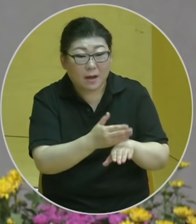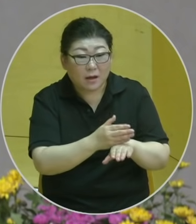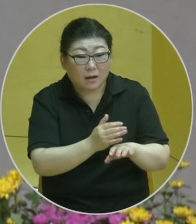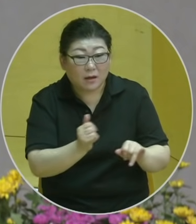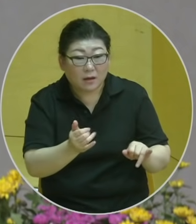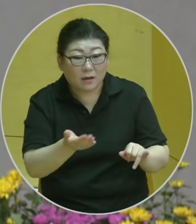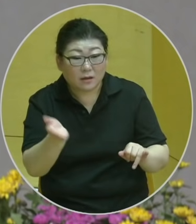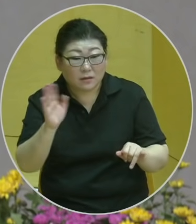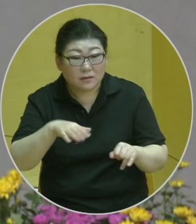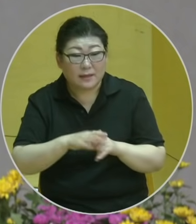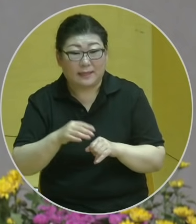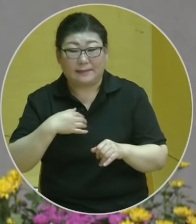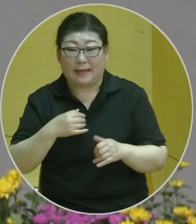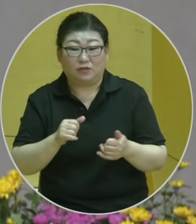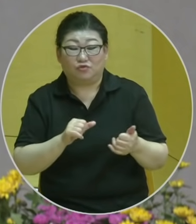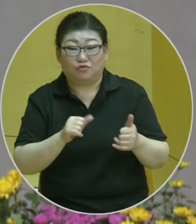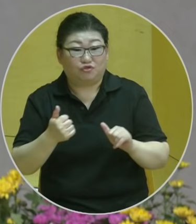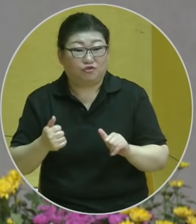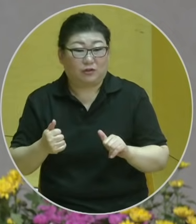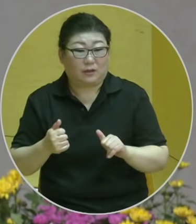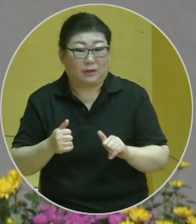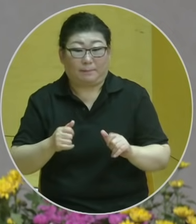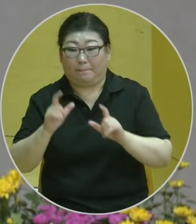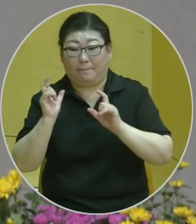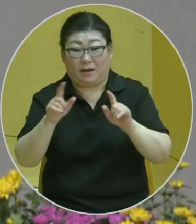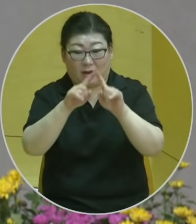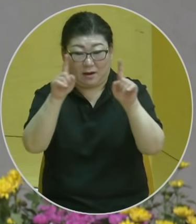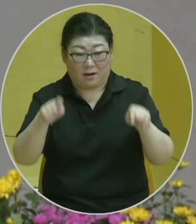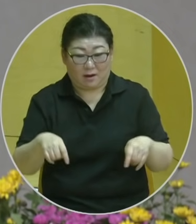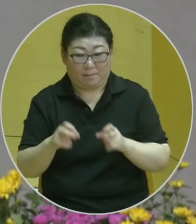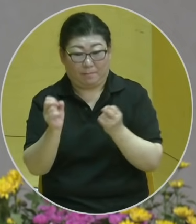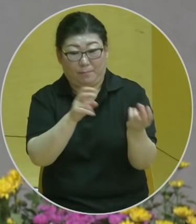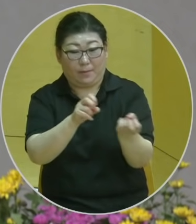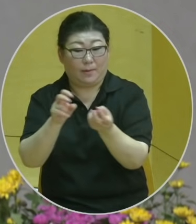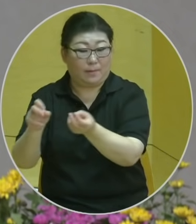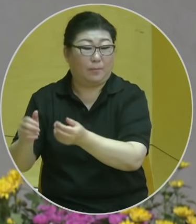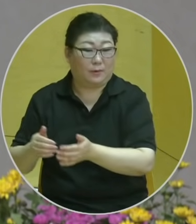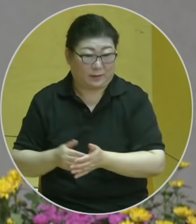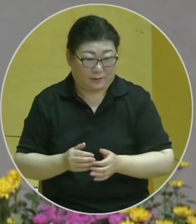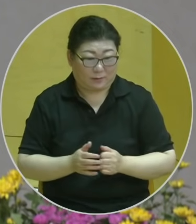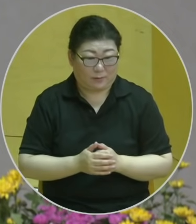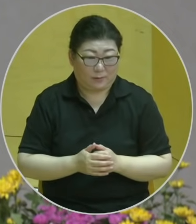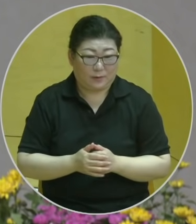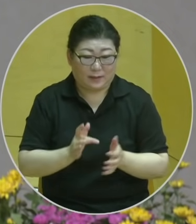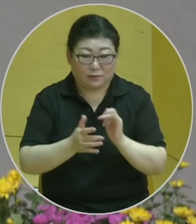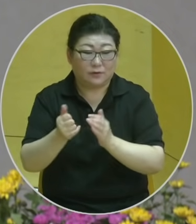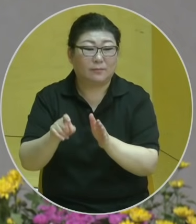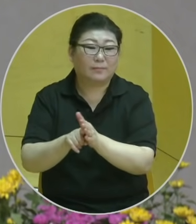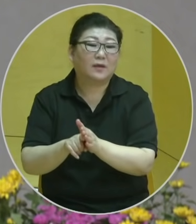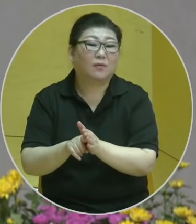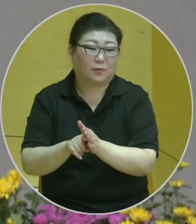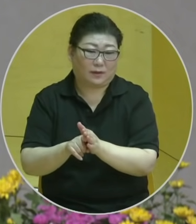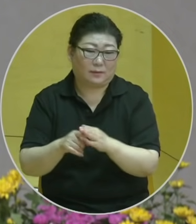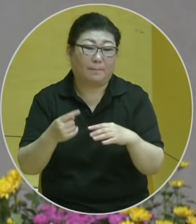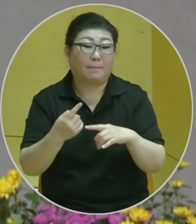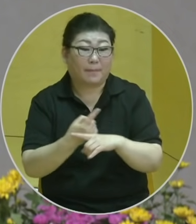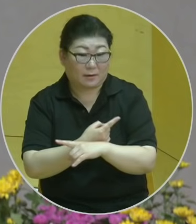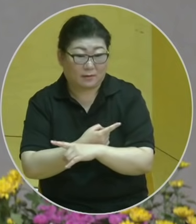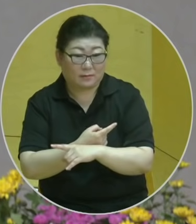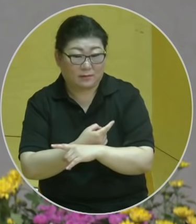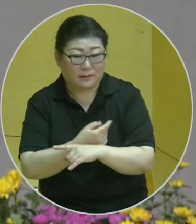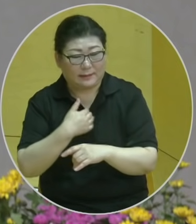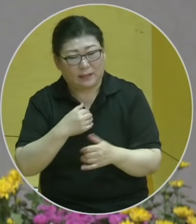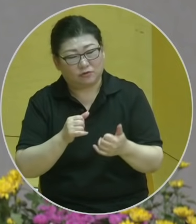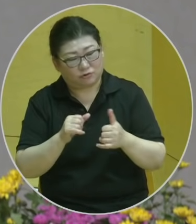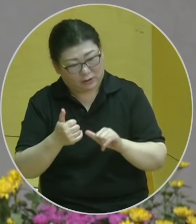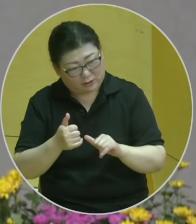있습니다. 나는 이전에 그런 사람이 아니다, 이제는 예수님의 사람이라는 그런 의미를 가지고 이 부고장을 돌린 겁니다. 이 이별의